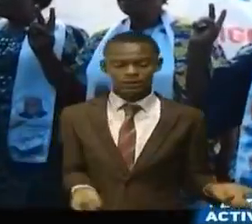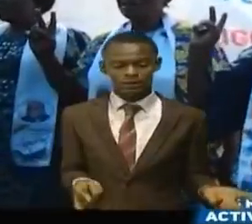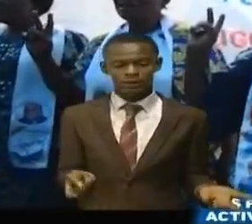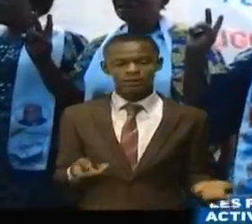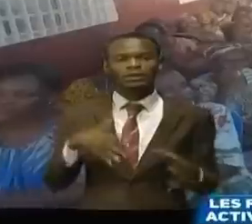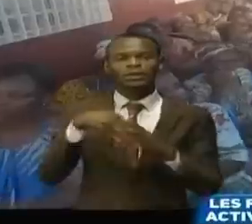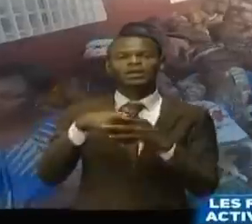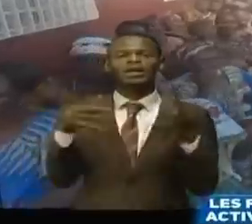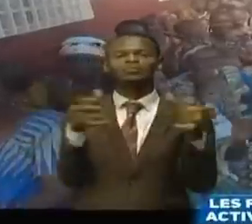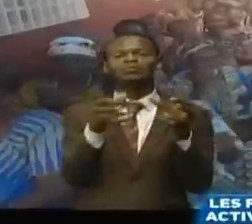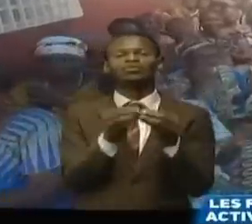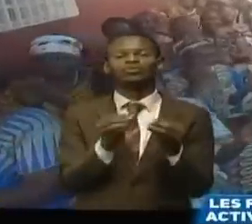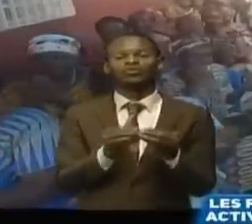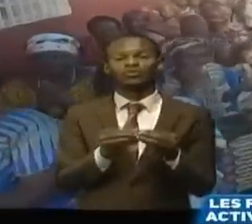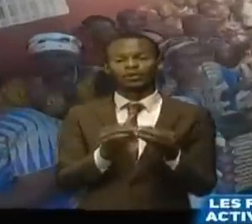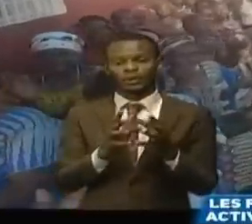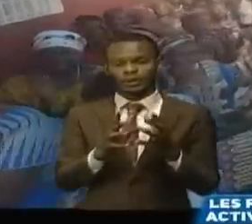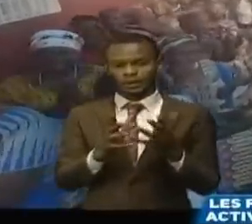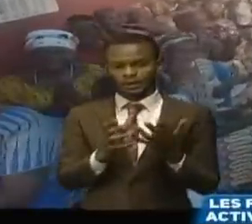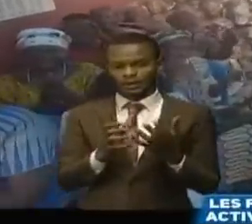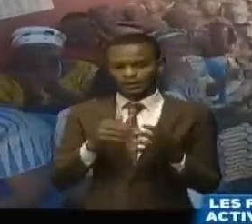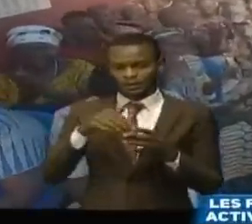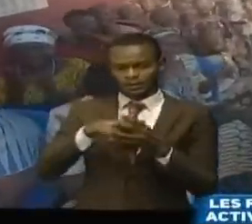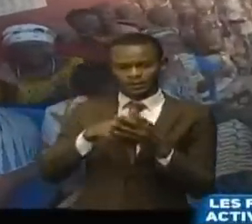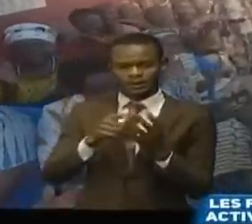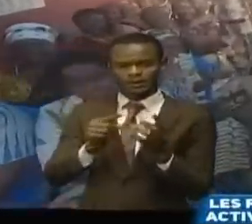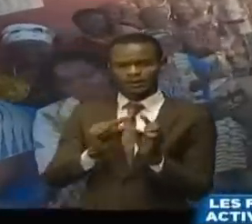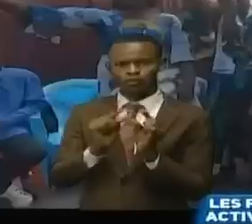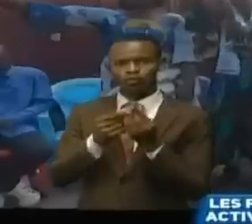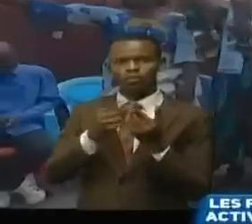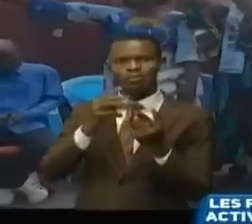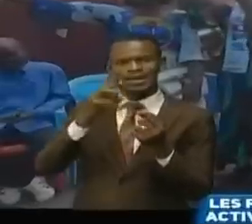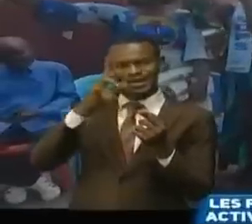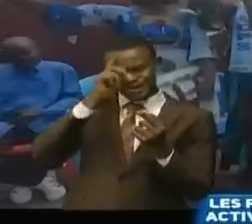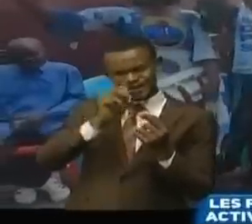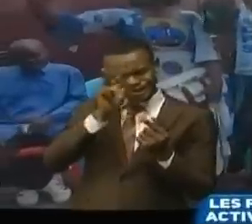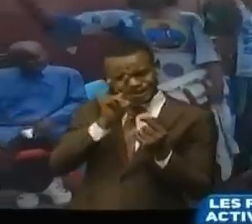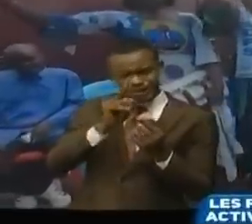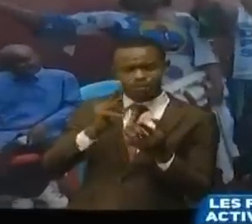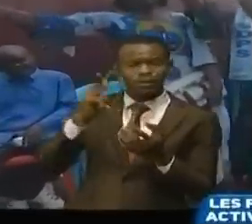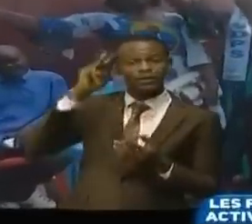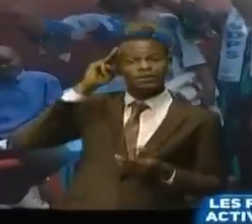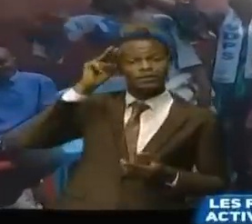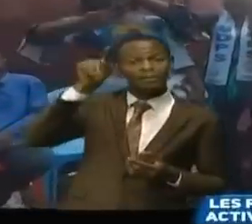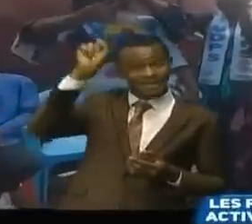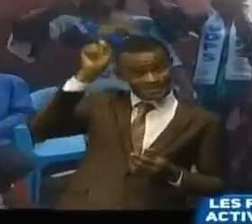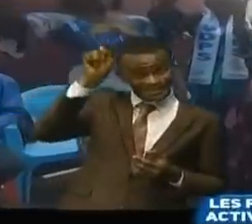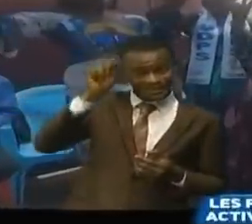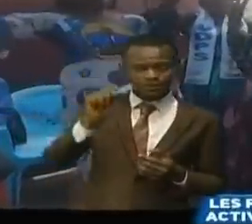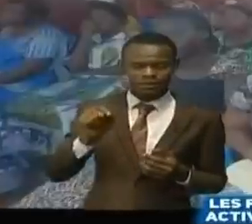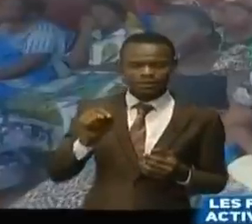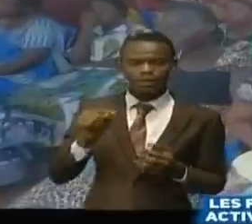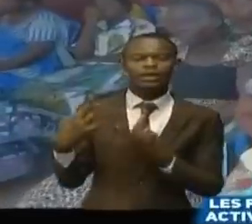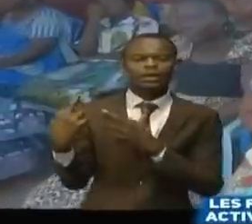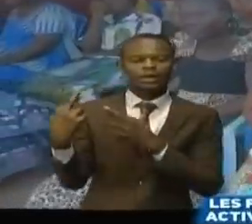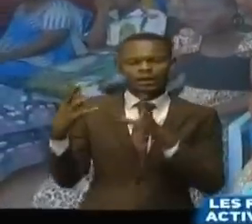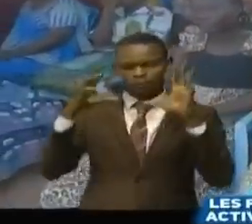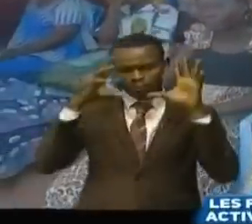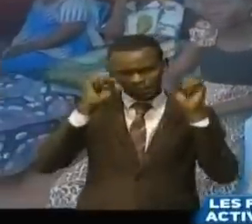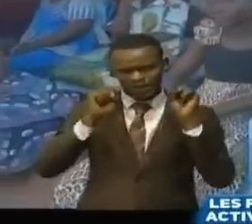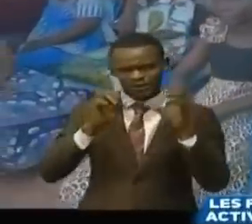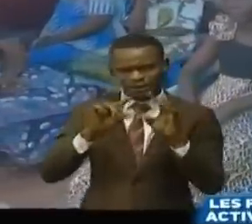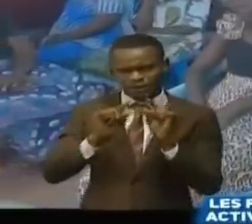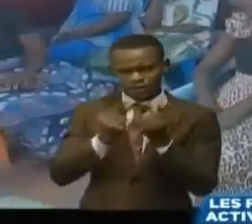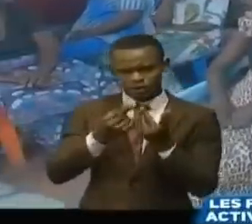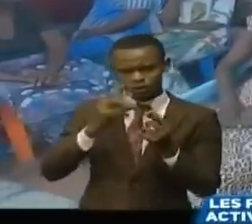dans cette optique que la présidente de la cellule IDPS Massina sans fil 1, Karine Tsumpiminga, poursuit sa mission de mobilisation des